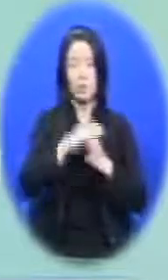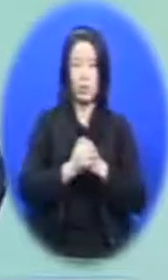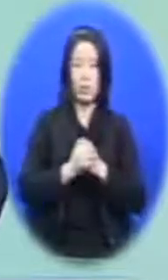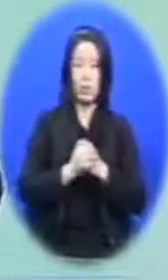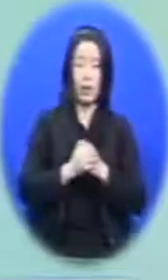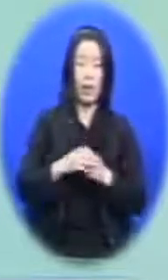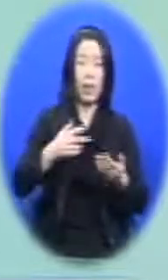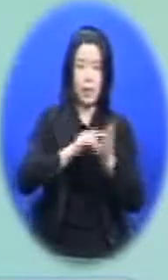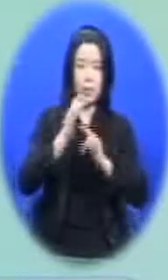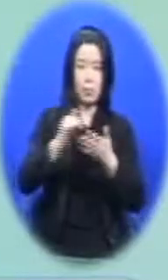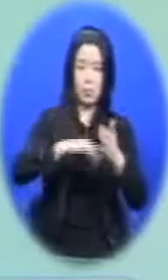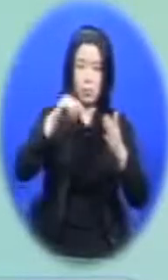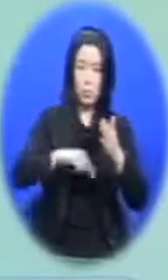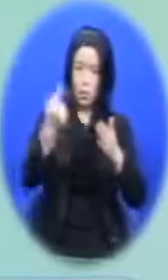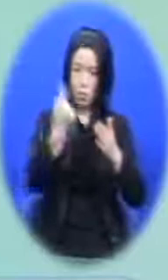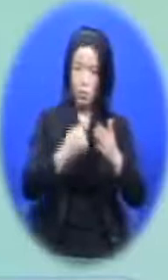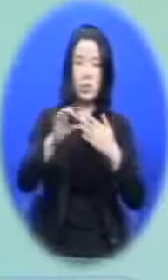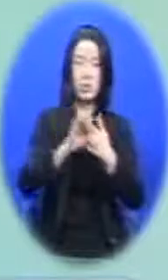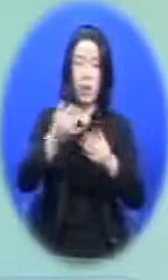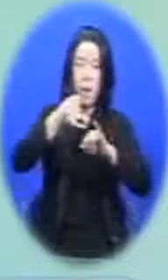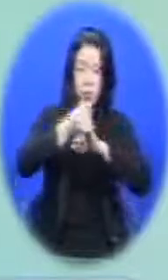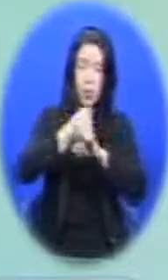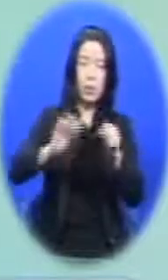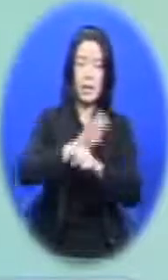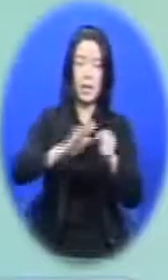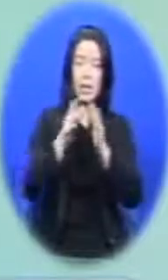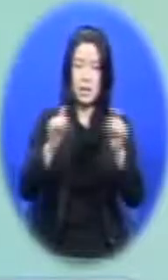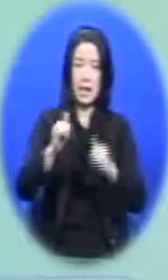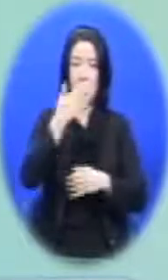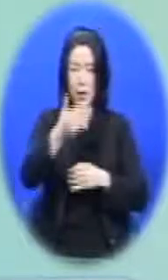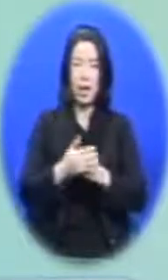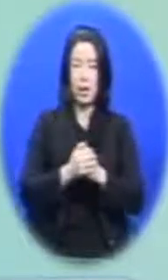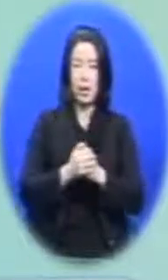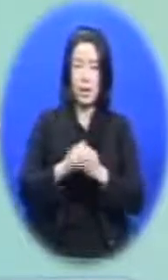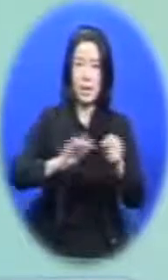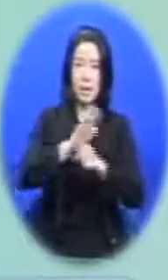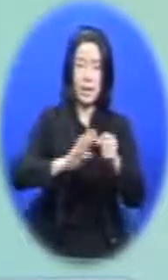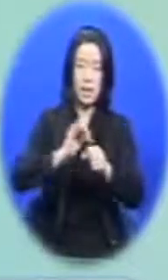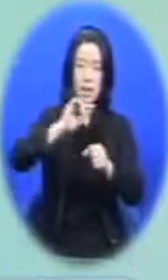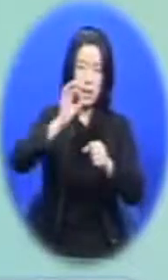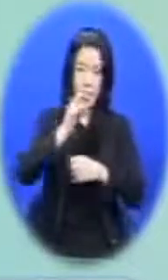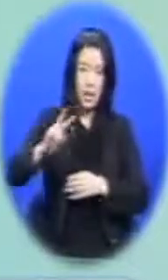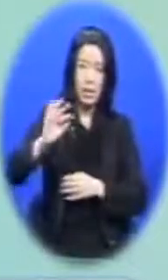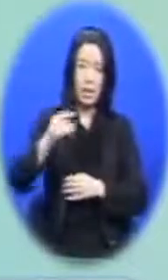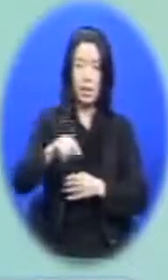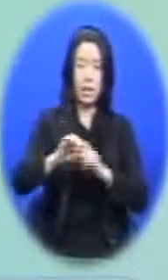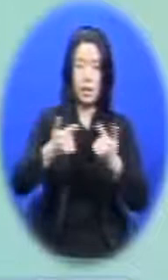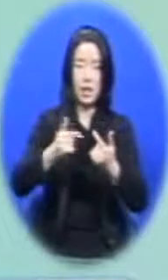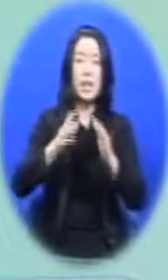예수님이 우리 속에 오시면 반드시 사랑의 사람이 됩니다. 사랑해야 된다가 아니고 사랑의 사람이